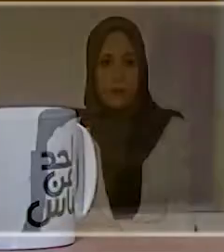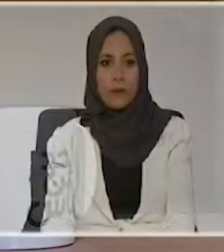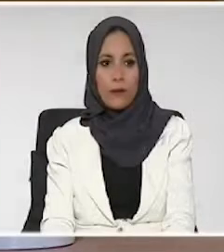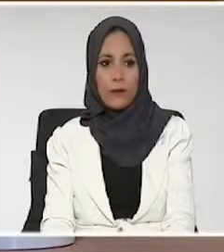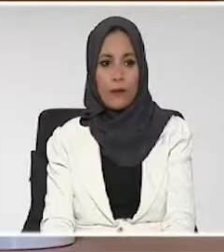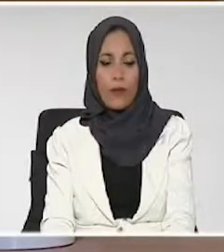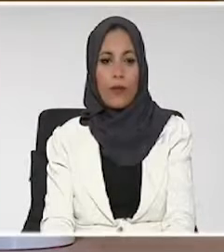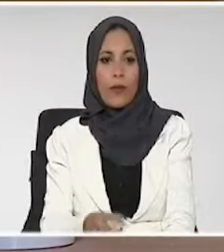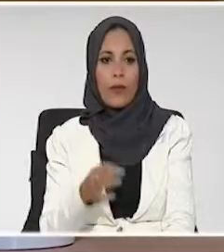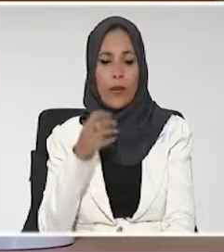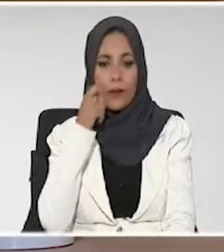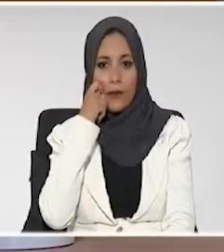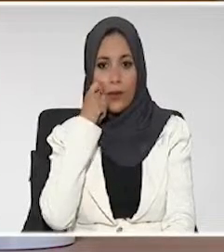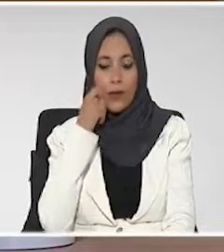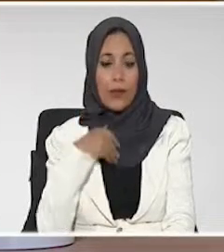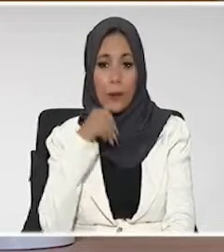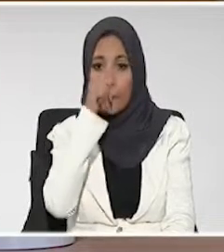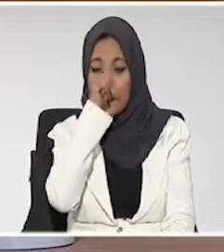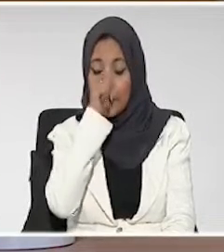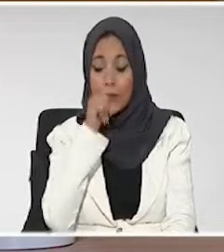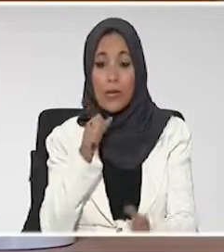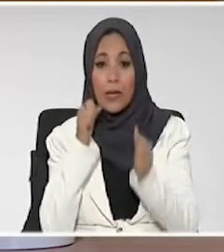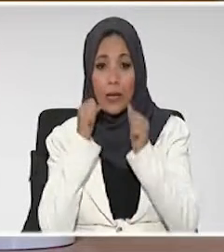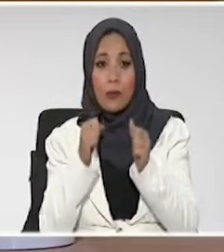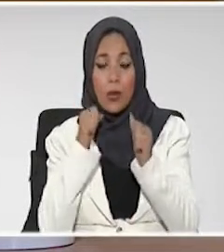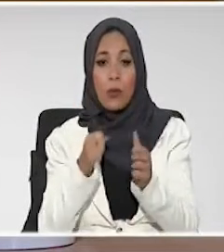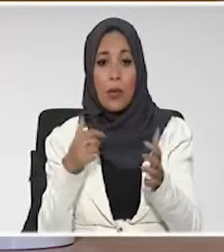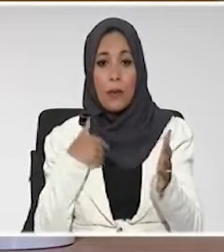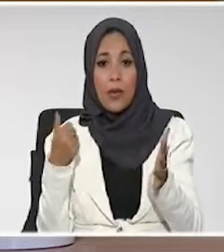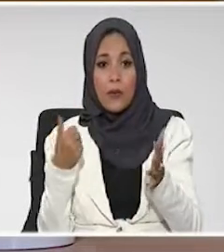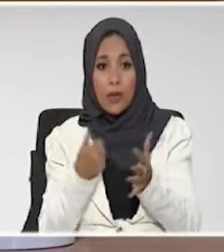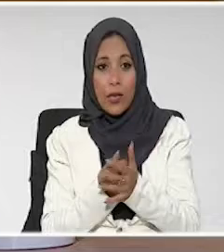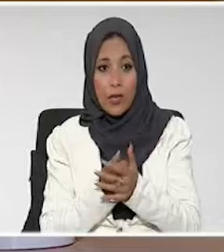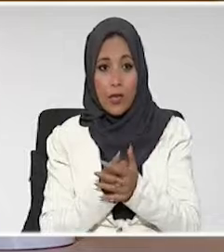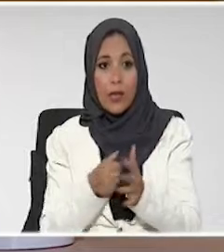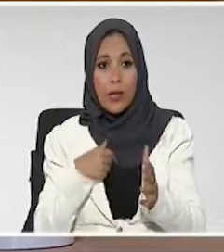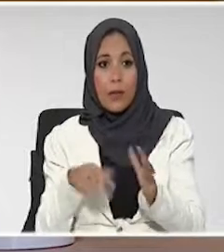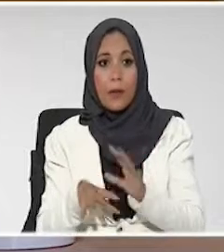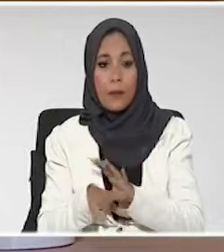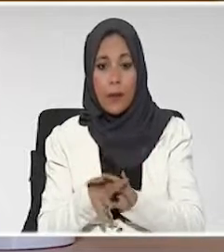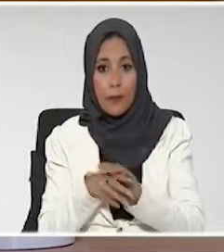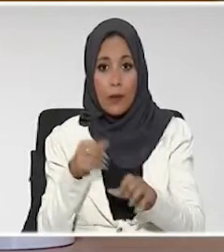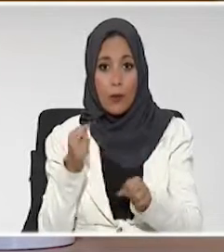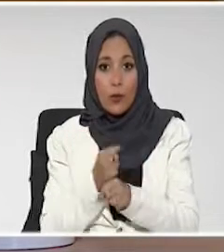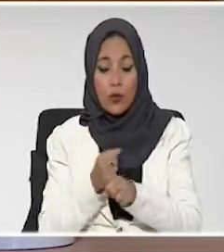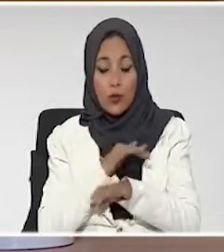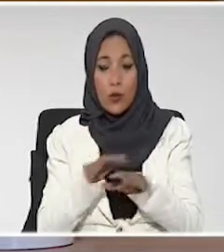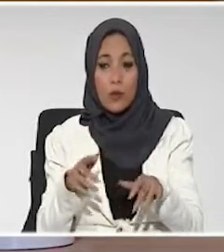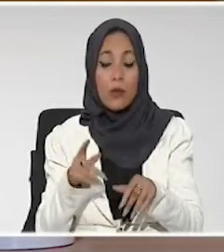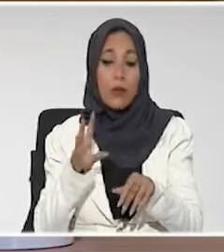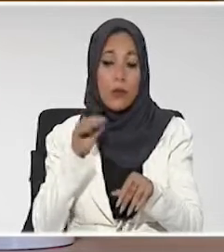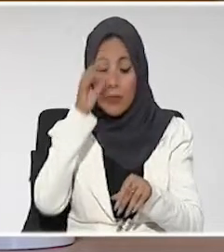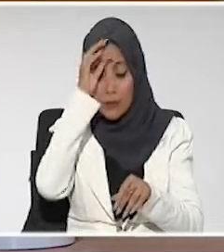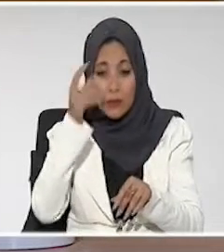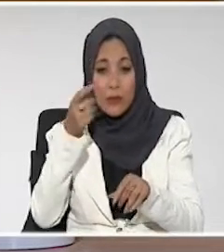بتمسح جدا لما بكون صورت حاجة كانت سلبية وبعدين تحولت إلى حاجة إيجابية،